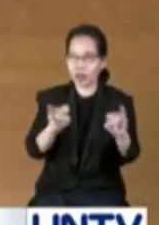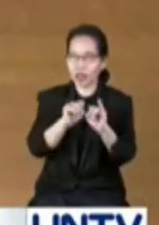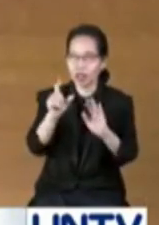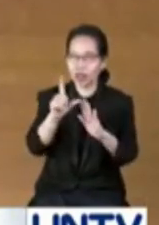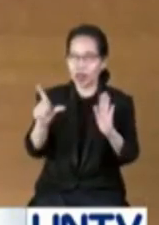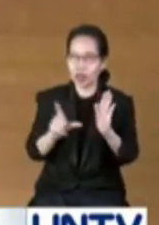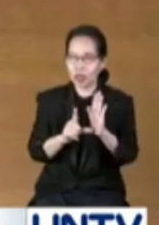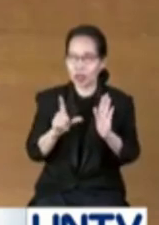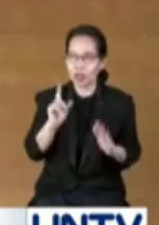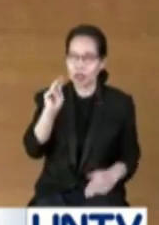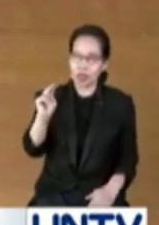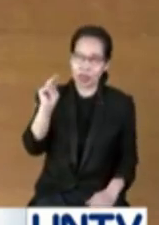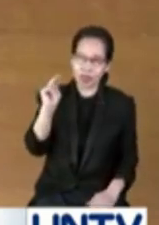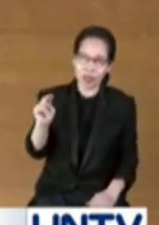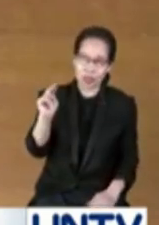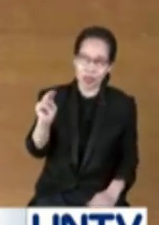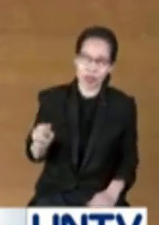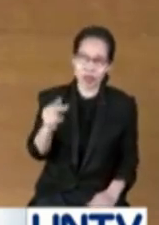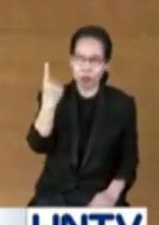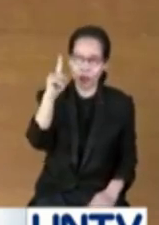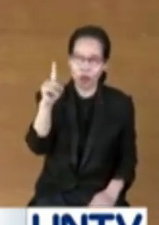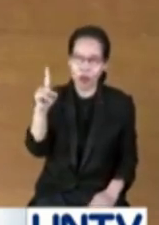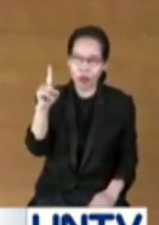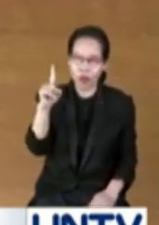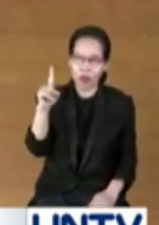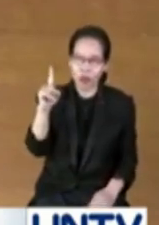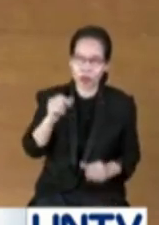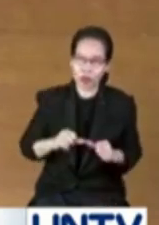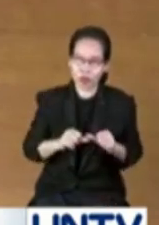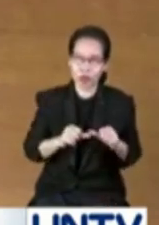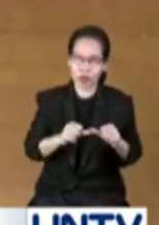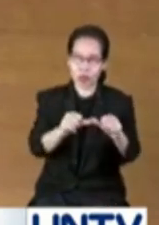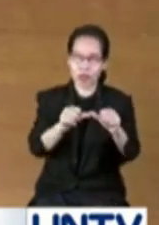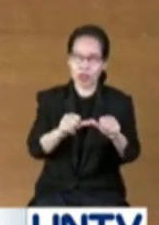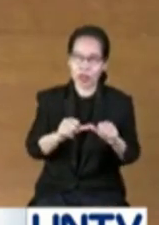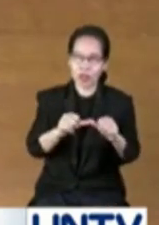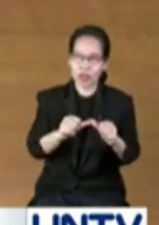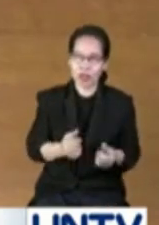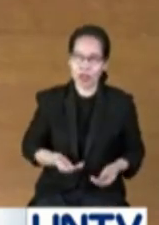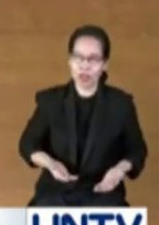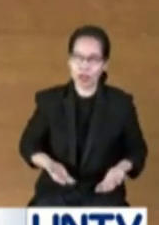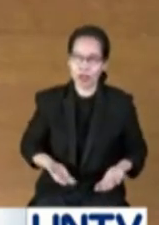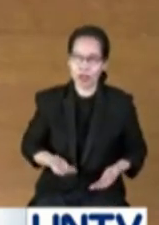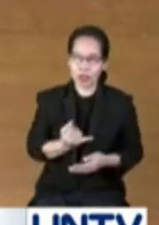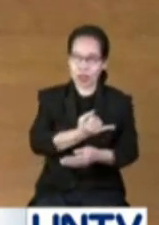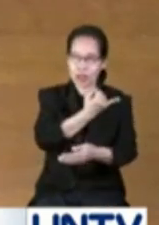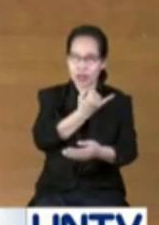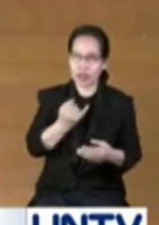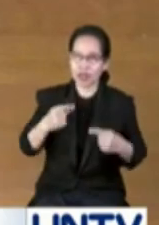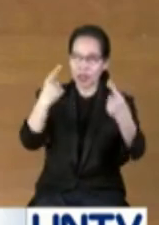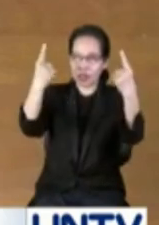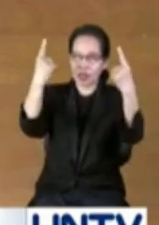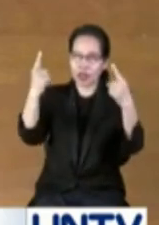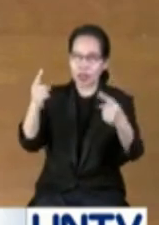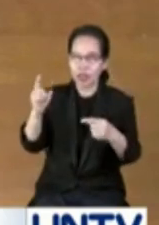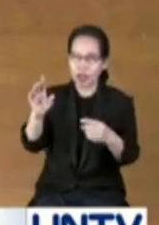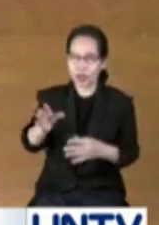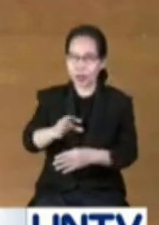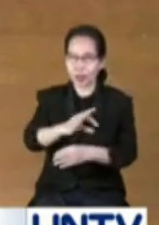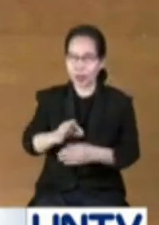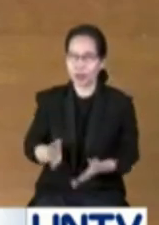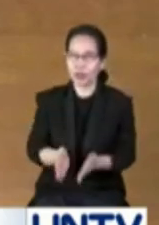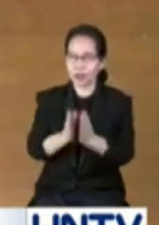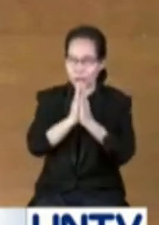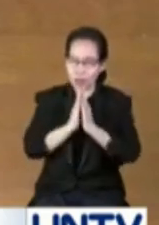kinakailangan para sa ating tuloy-tuloy na pag-ahon. And once again, I appeal to Congress for its support for the